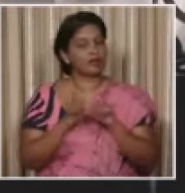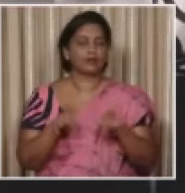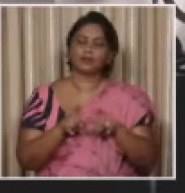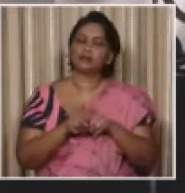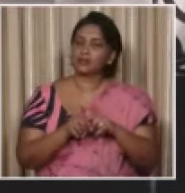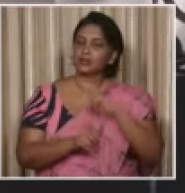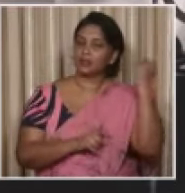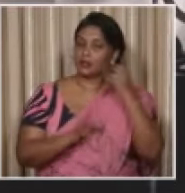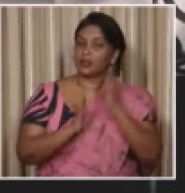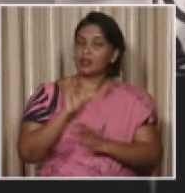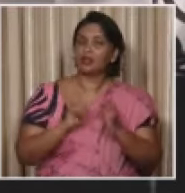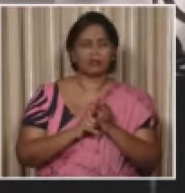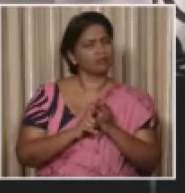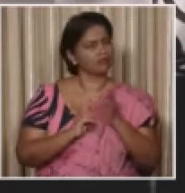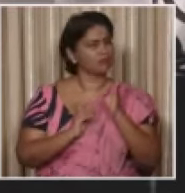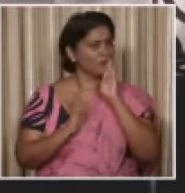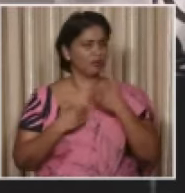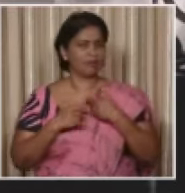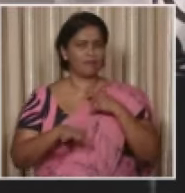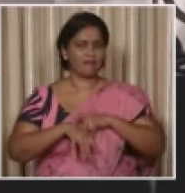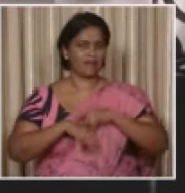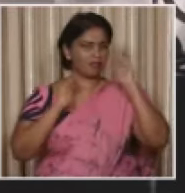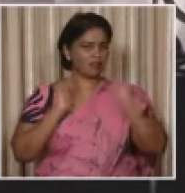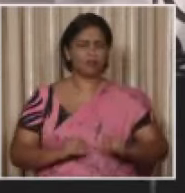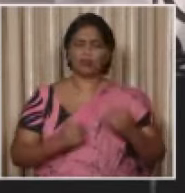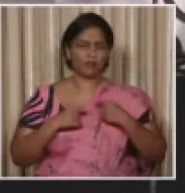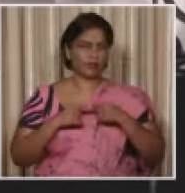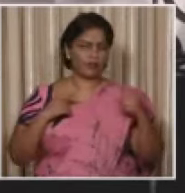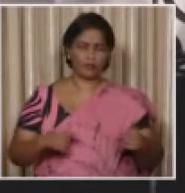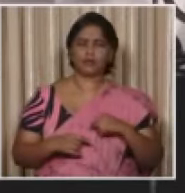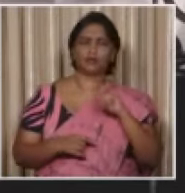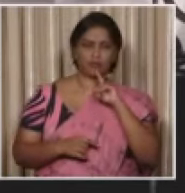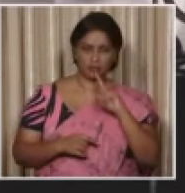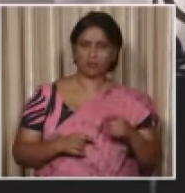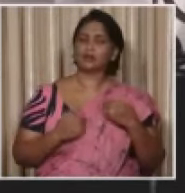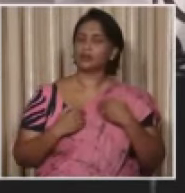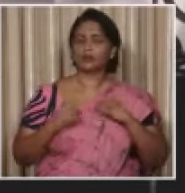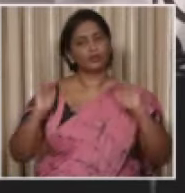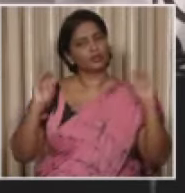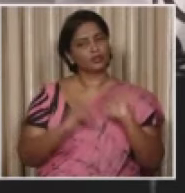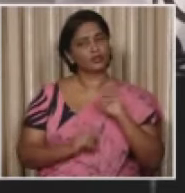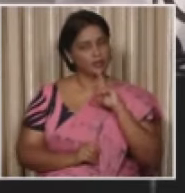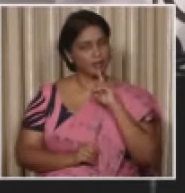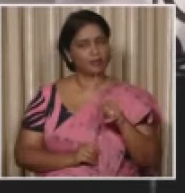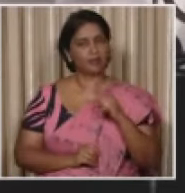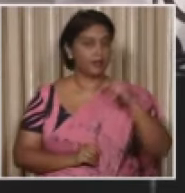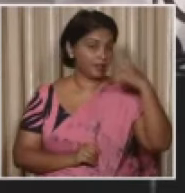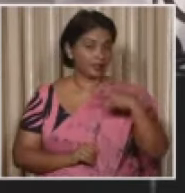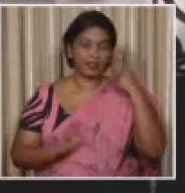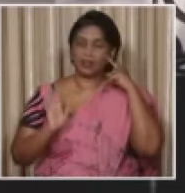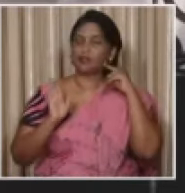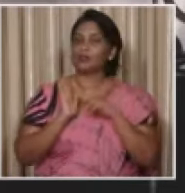कथाकर मंत्री उंट वितर मेकर काले कपा दुकी मगे विरोधे पलकर मम इता के अन्ना देवनी कारण